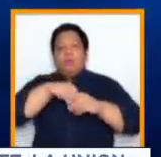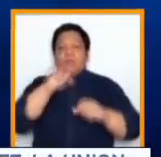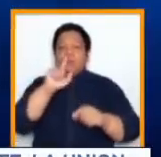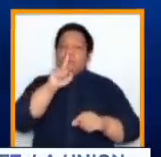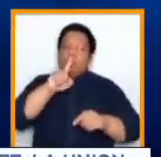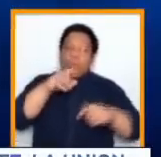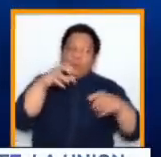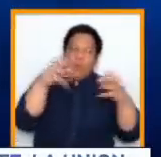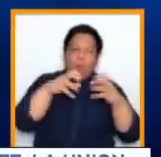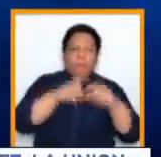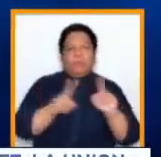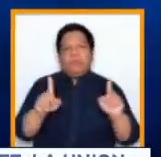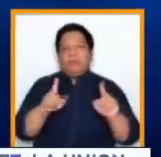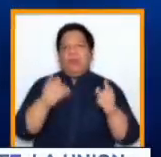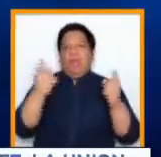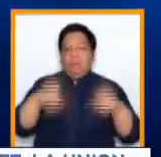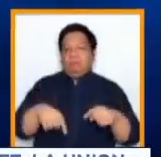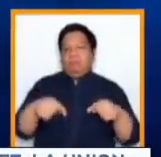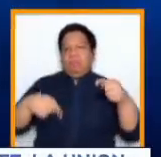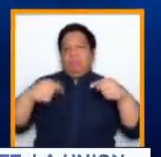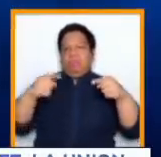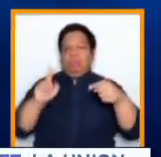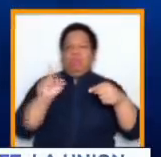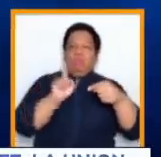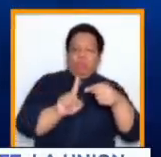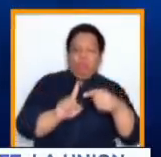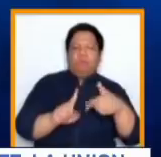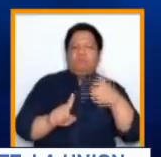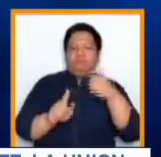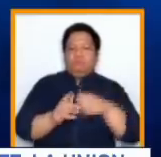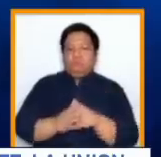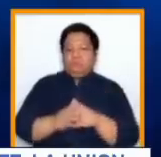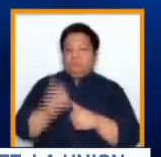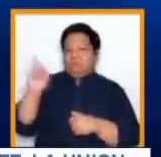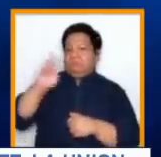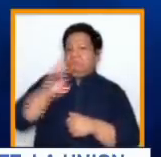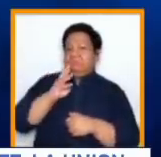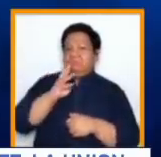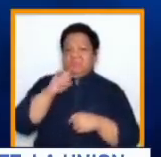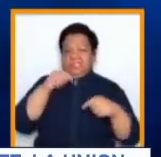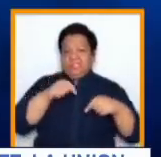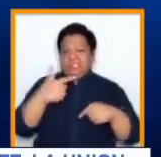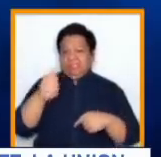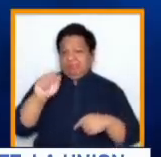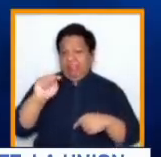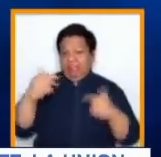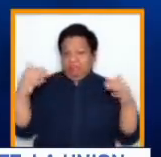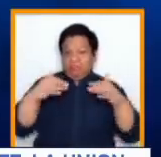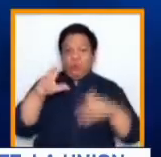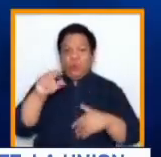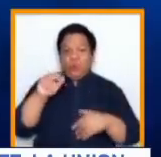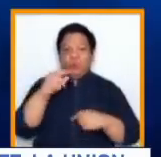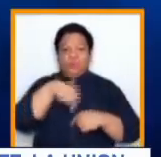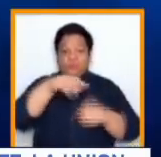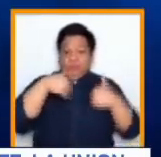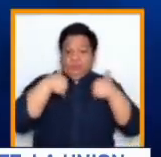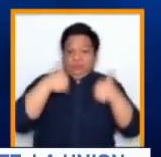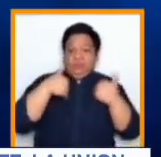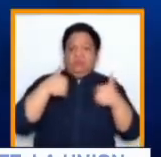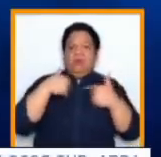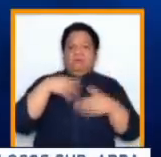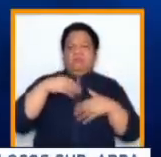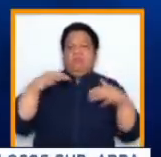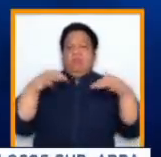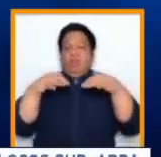medyo laman yata ng gulo sa kalsada. Na-inquest na po yung mga suspect. Ipukumit po sila sa tamang institusyon,